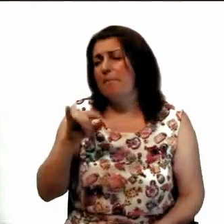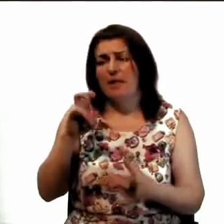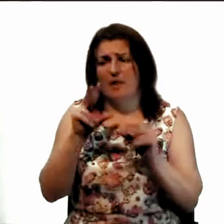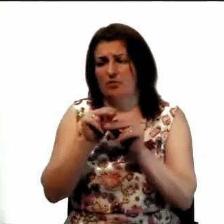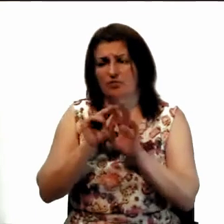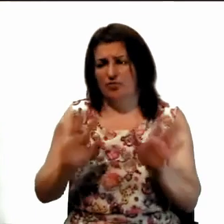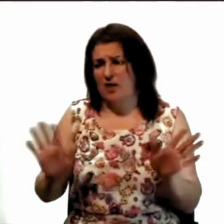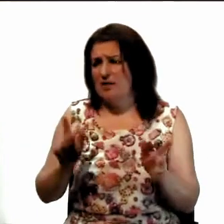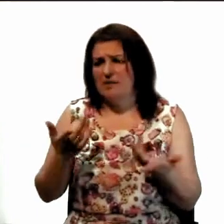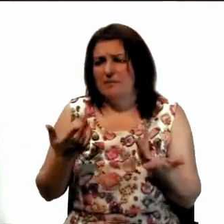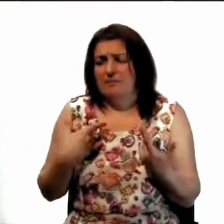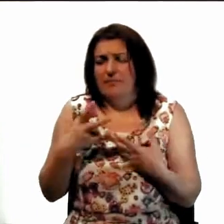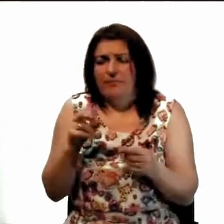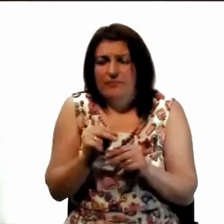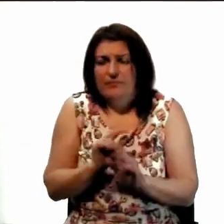Мы несчастны.